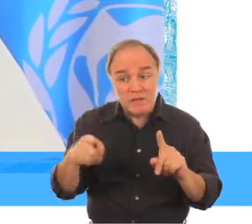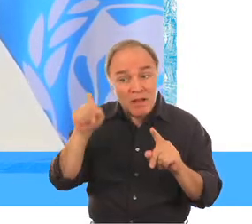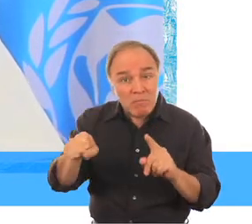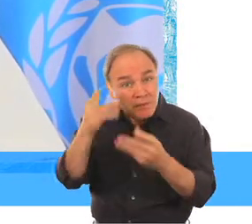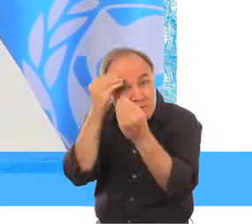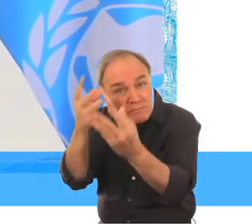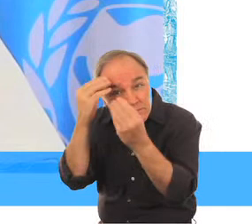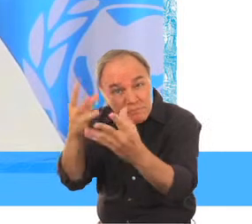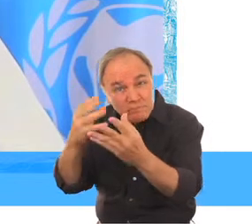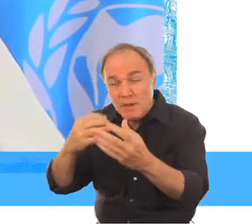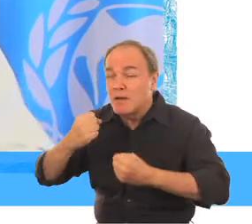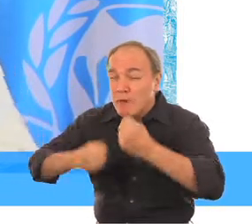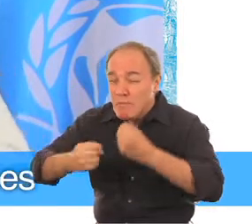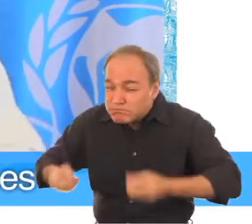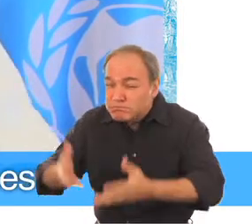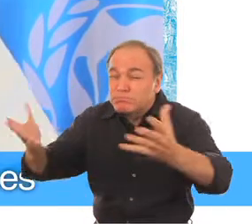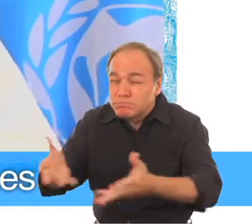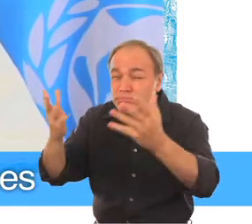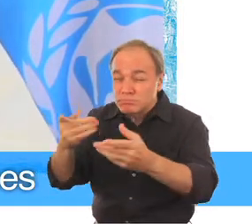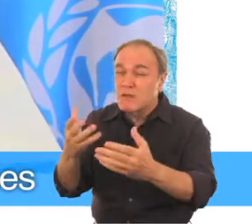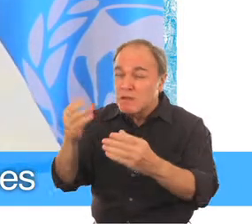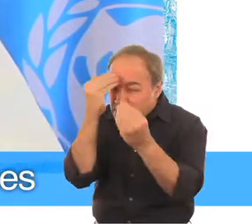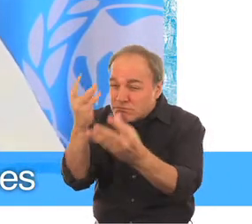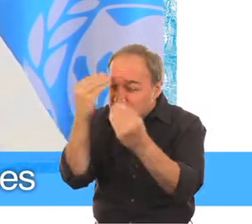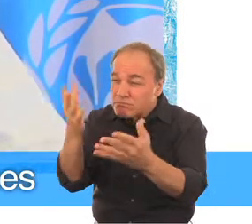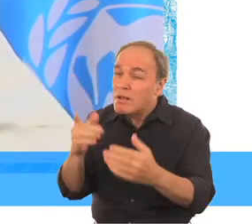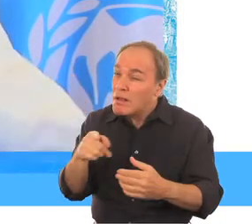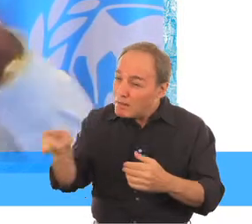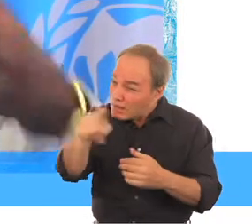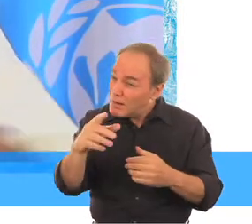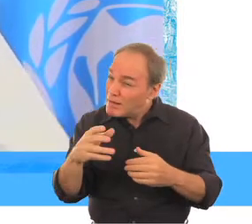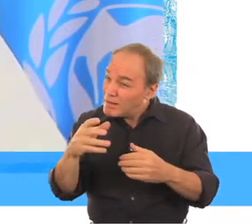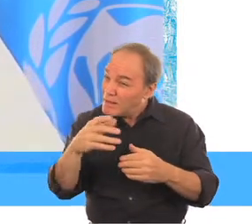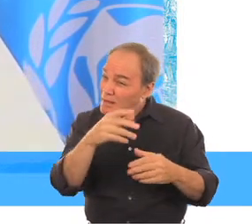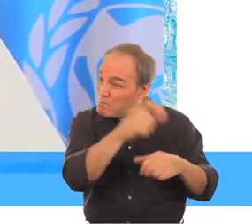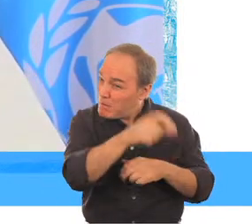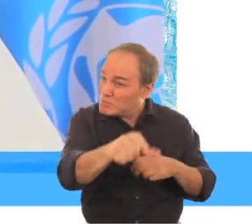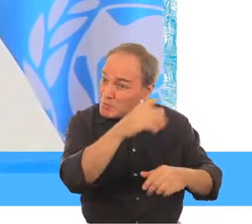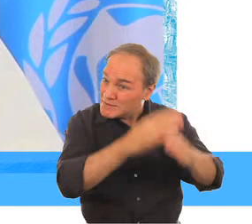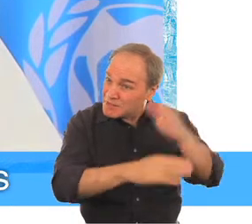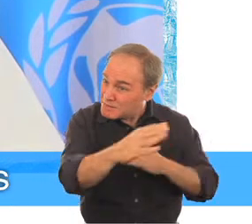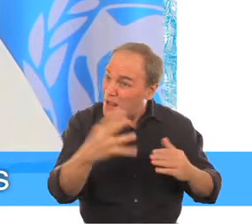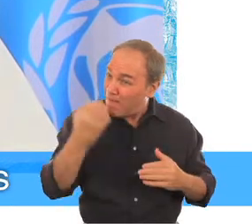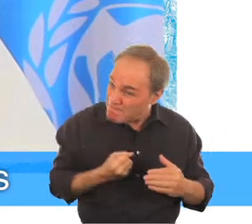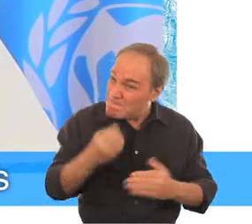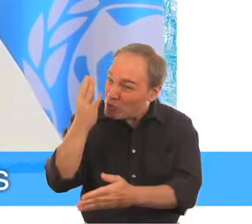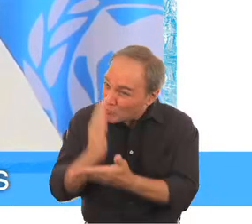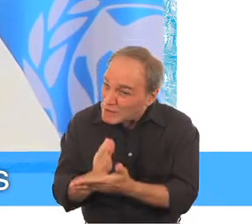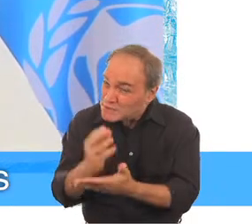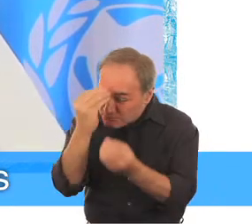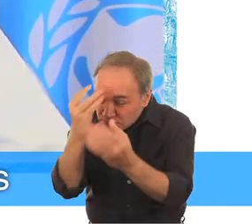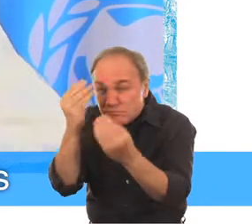D'autre part, cela signifie aussi que les communautés doivent être informées grâce à une communication effective sur les droits des